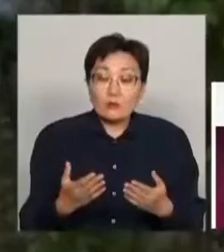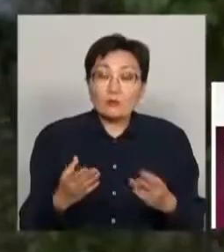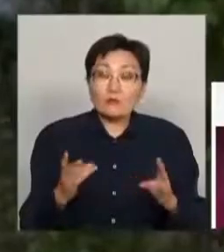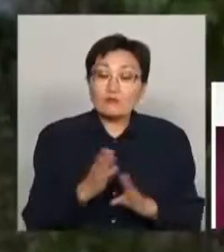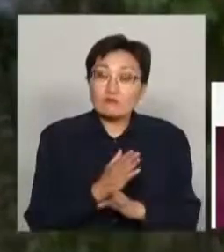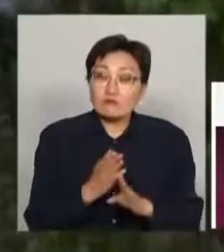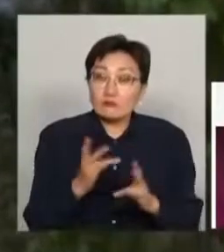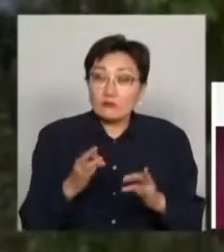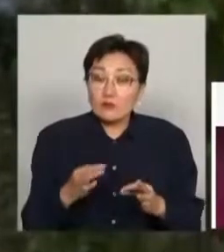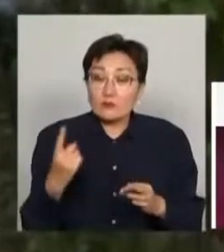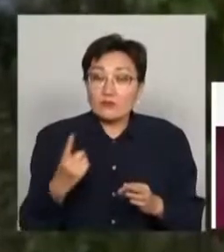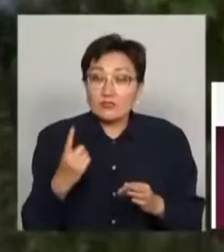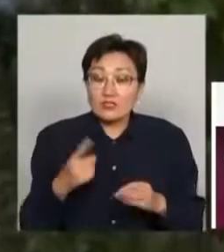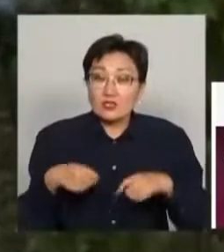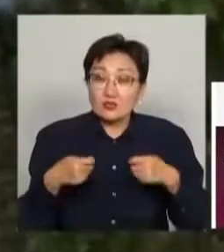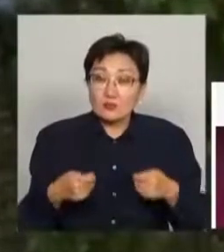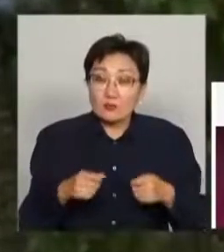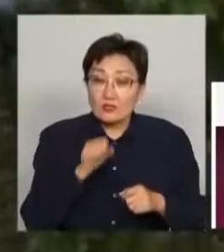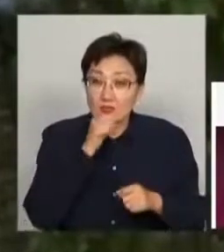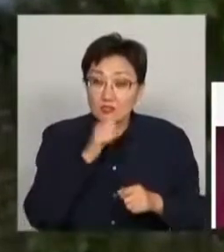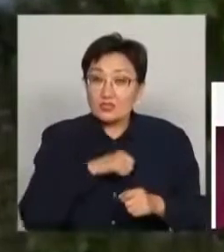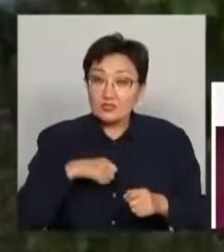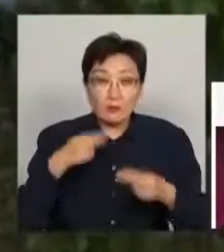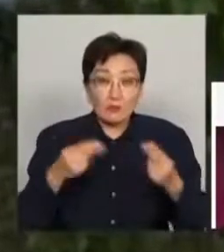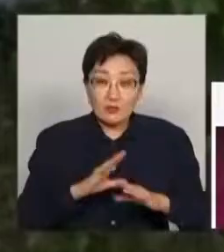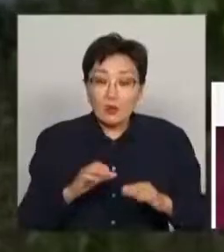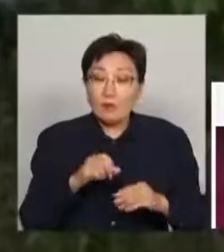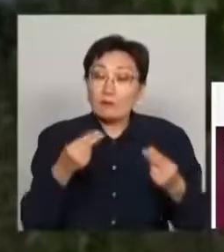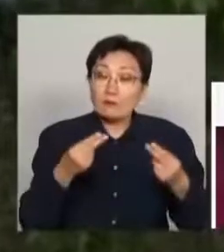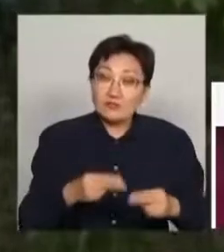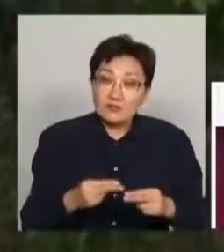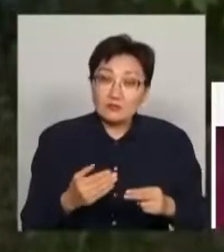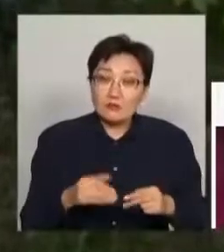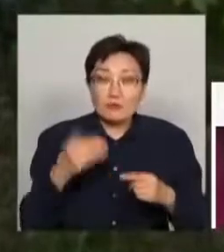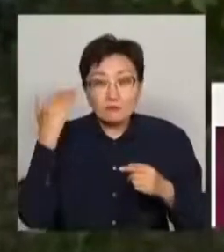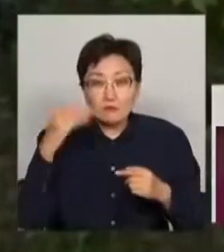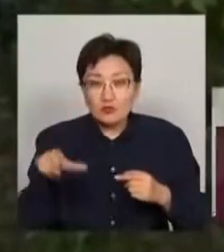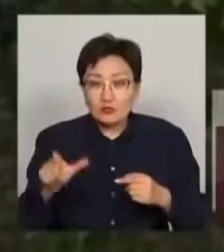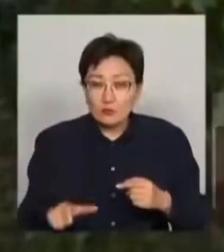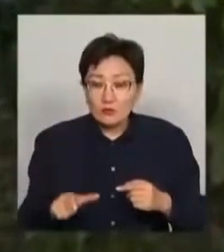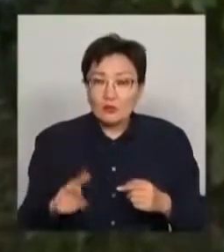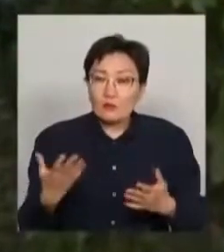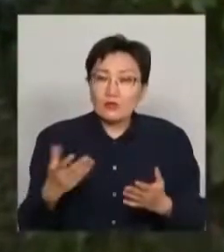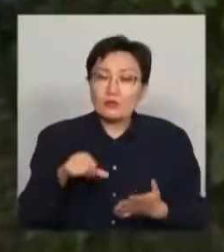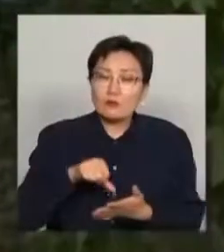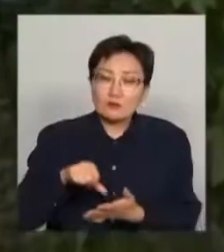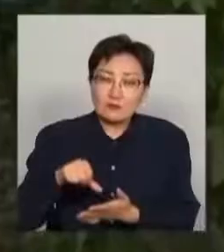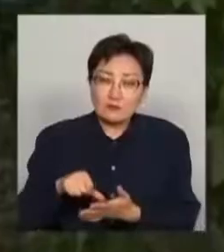оно, во-первых, завещатель, дед сам не подписывал его, оно подписано какими-то посторонними лицами, какими-то представителями,